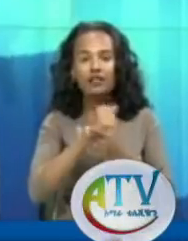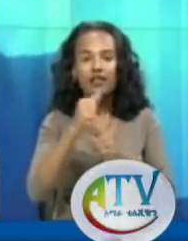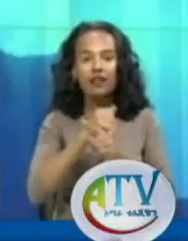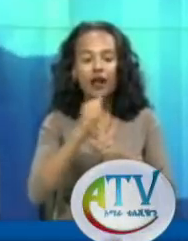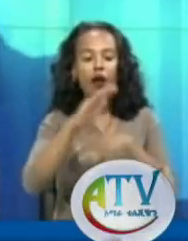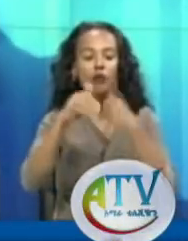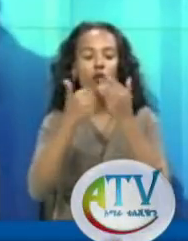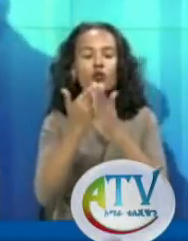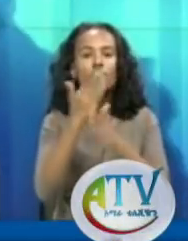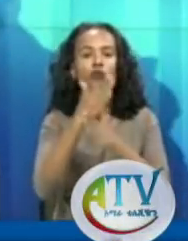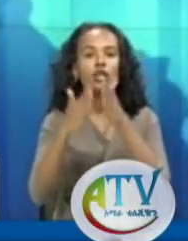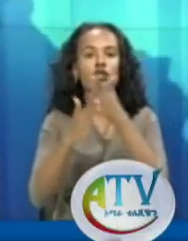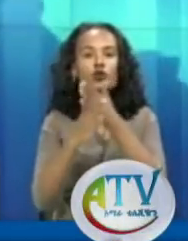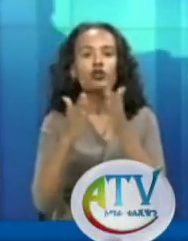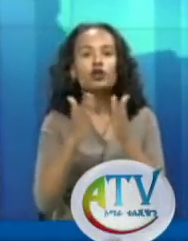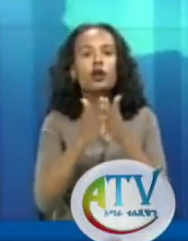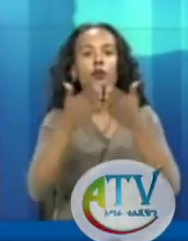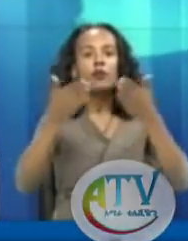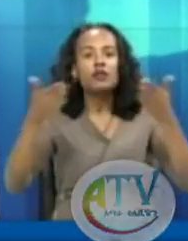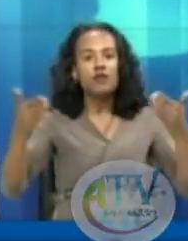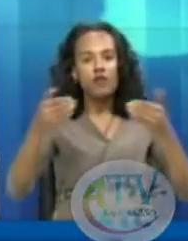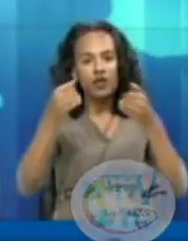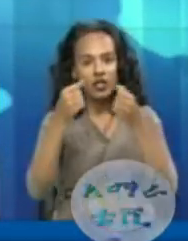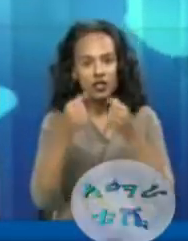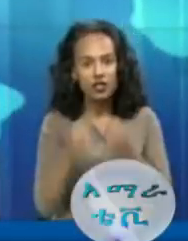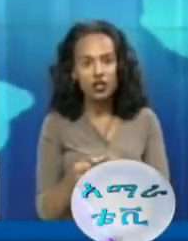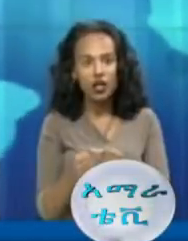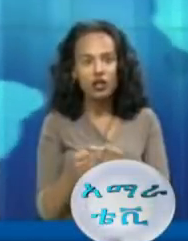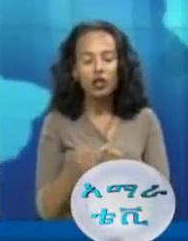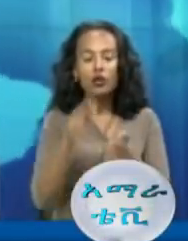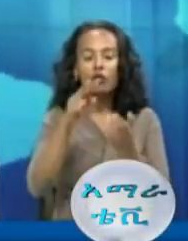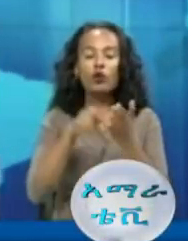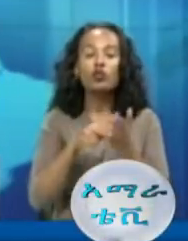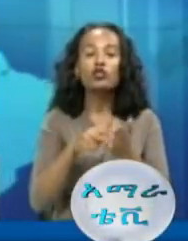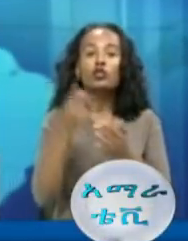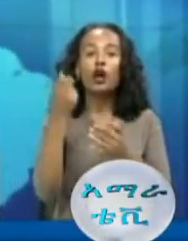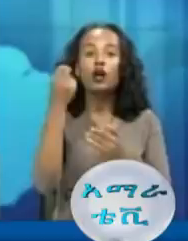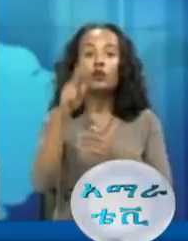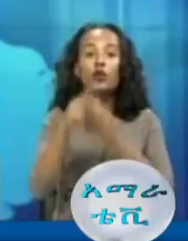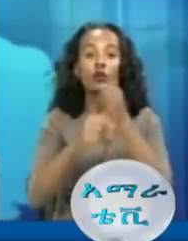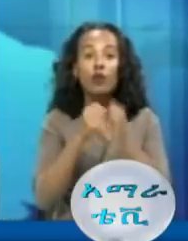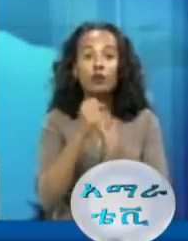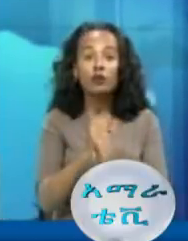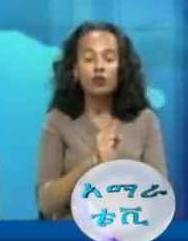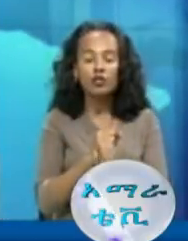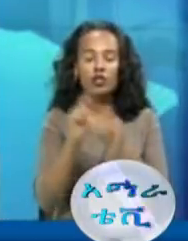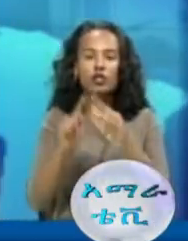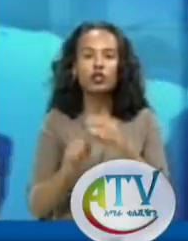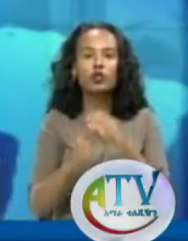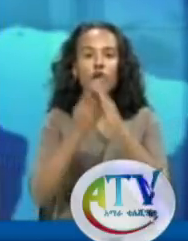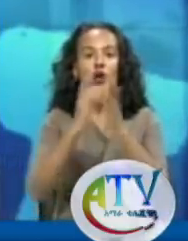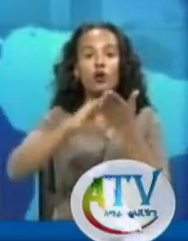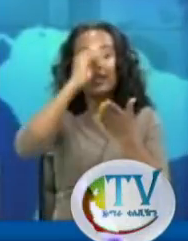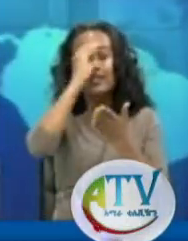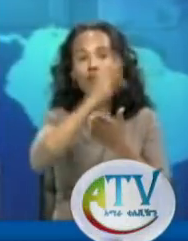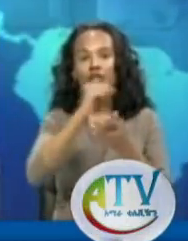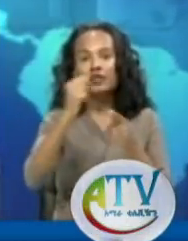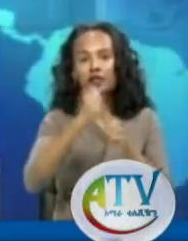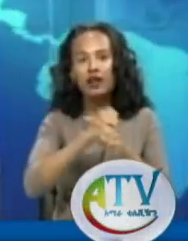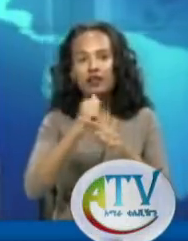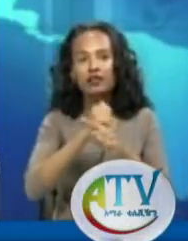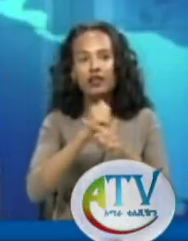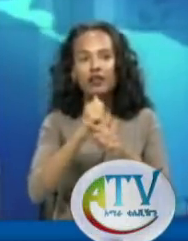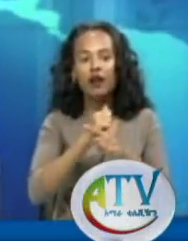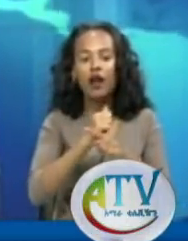በሁሉም ደረጃዎች መስፋፈት እንዲቻል በ2012 ዓመተ ምህረት የተጀመረውን የትምህርትና ስልጠና